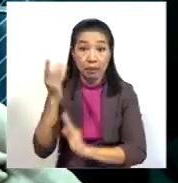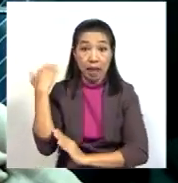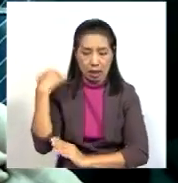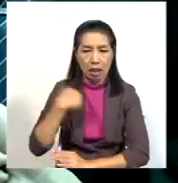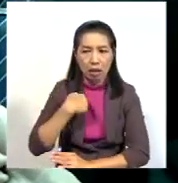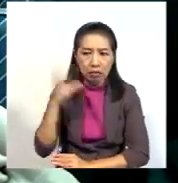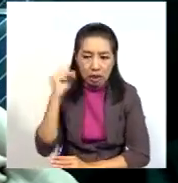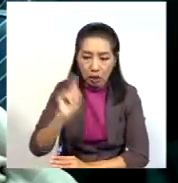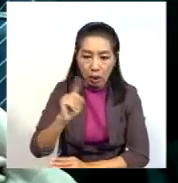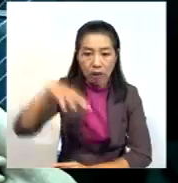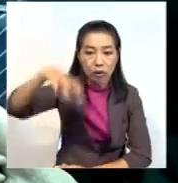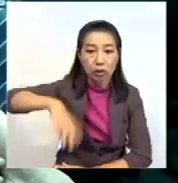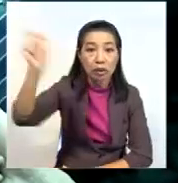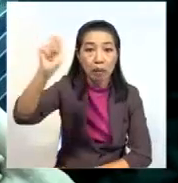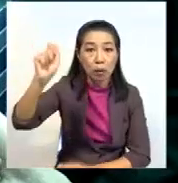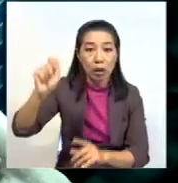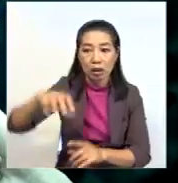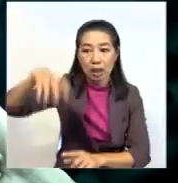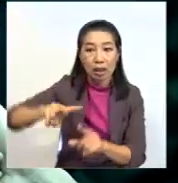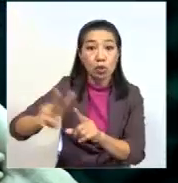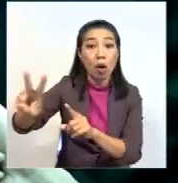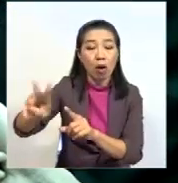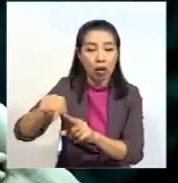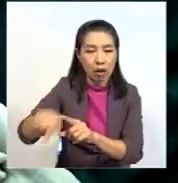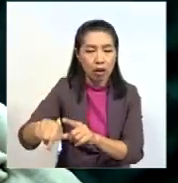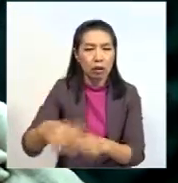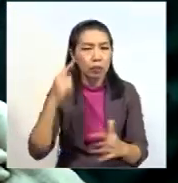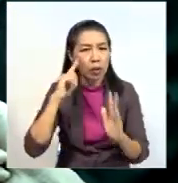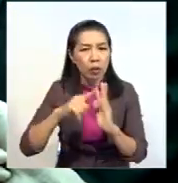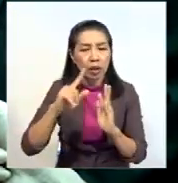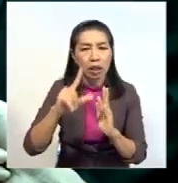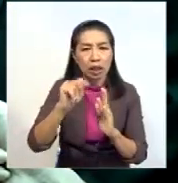ที่สนามหลวง2อย่างนี้เป็นต้นนะครับทางเขตทวีวัฒนาก็